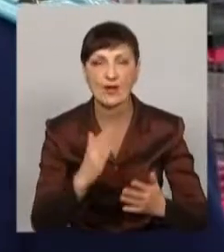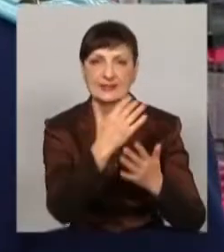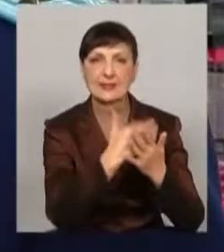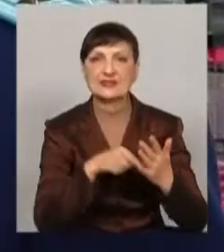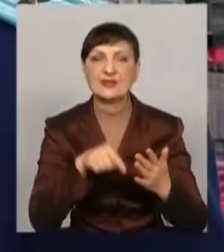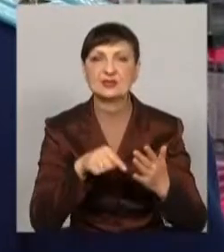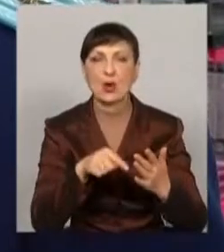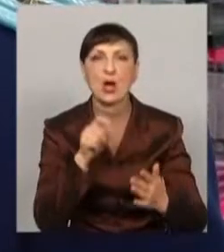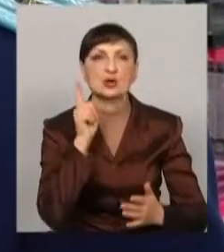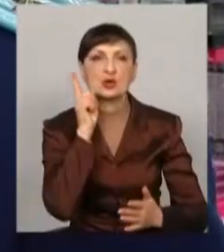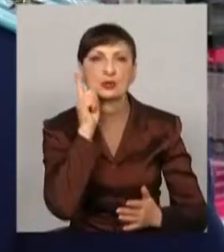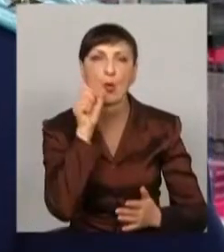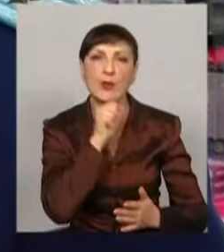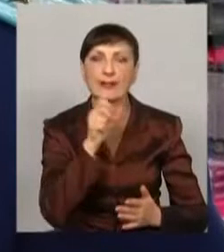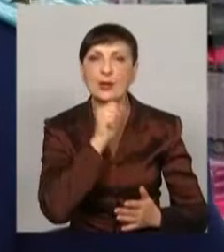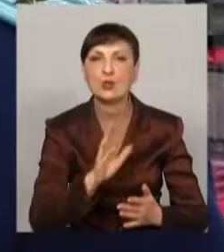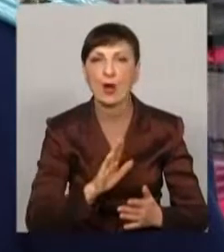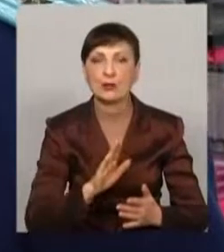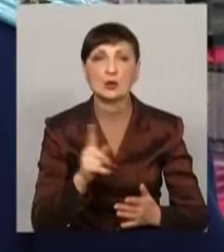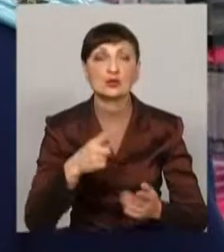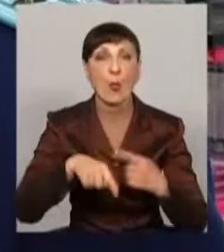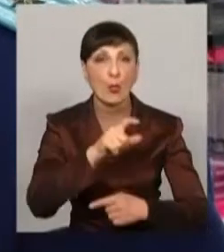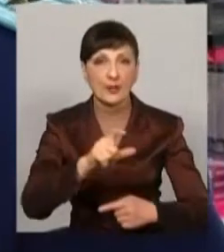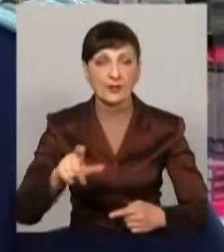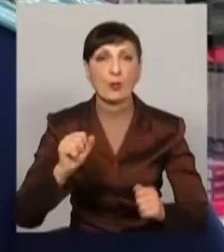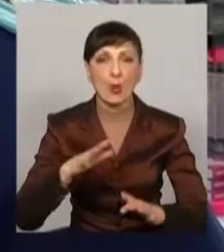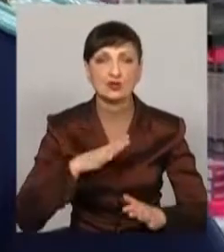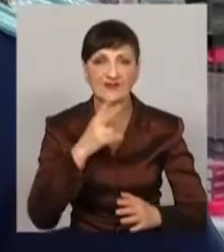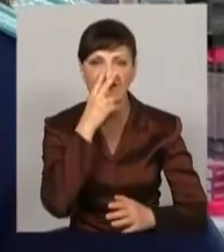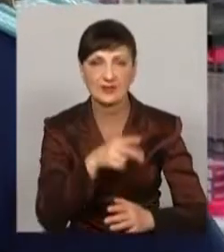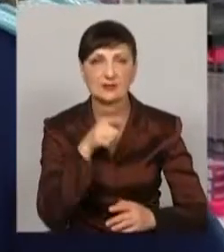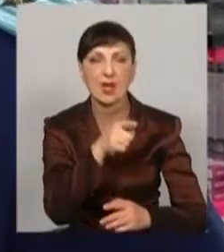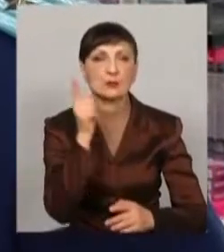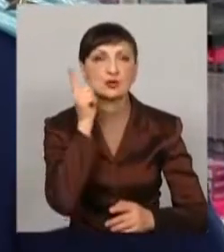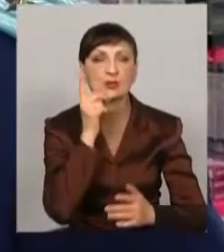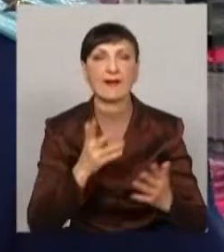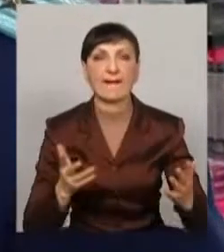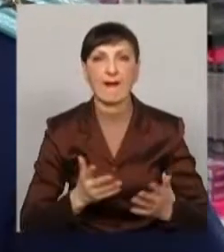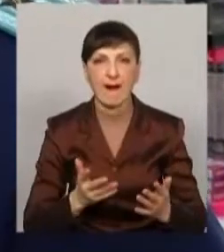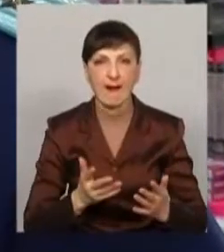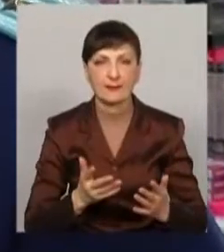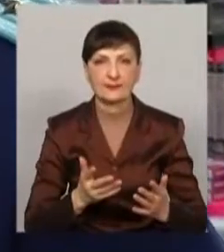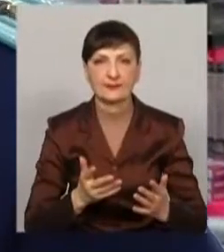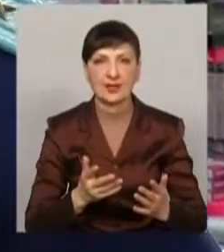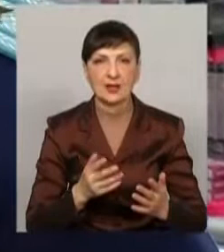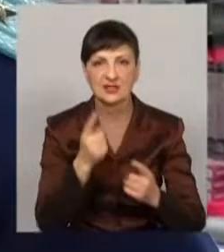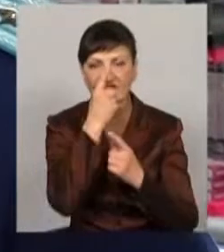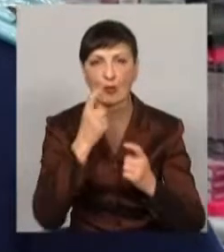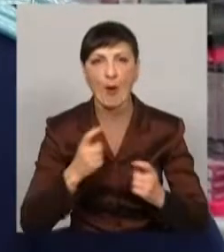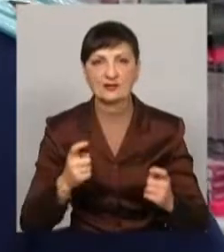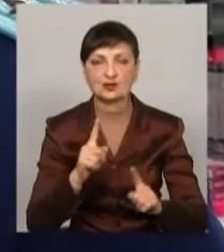у предпринимателей была возможность в онлайн-режиме видеть какие-то сведения, да,